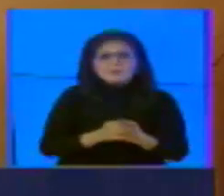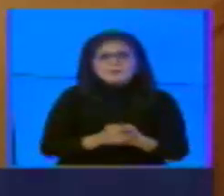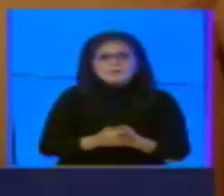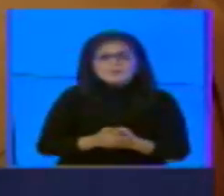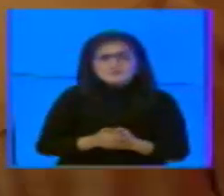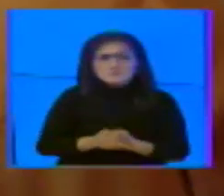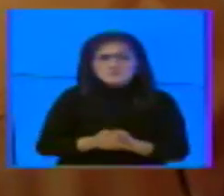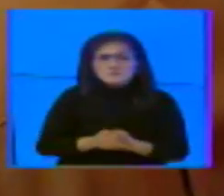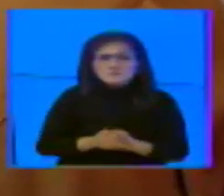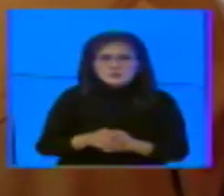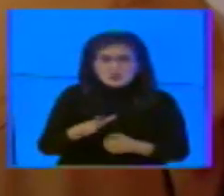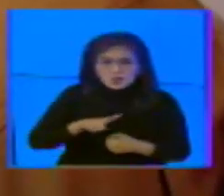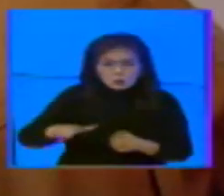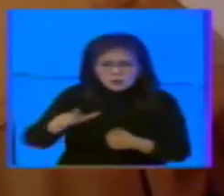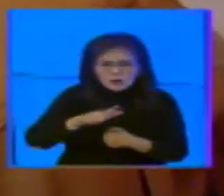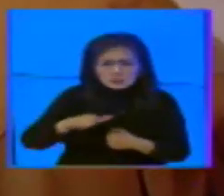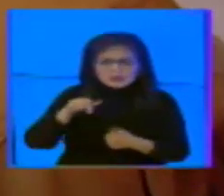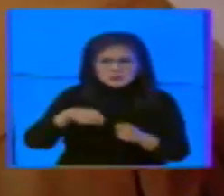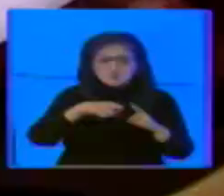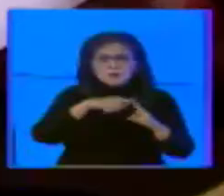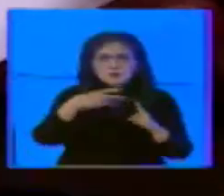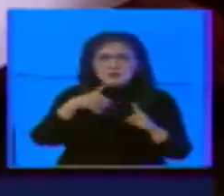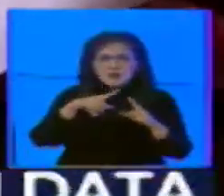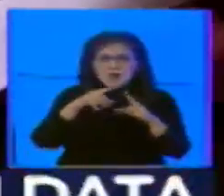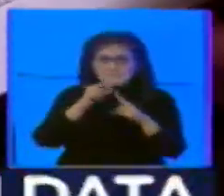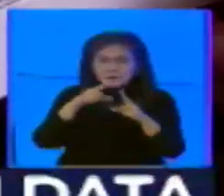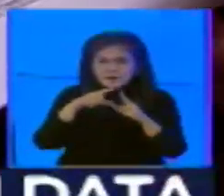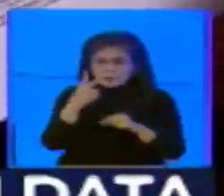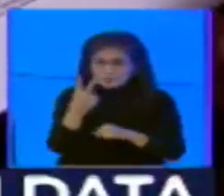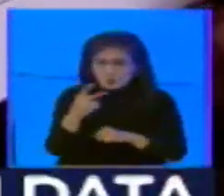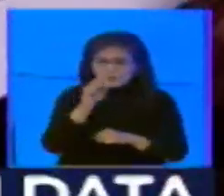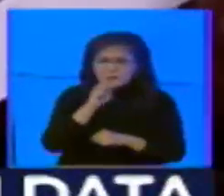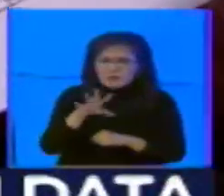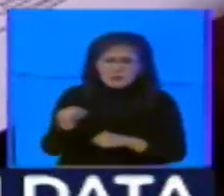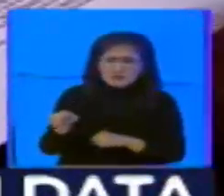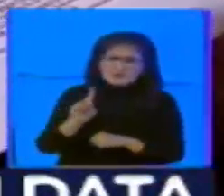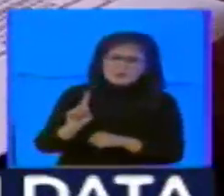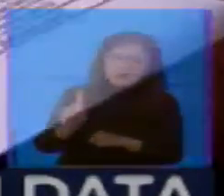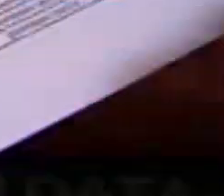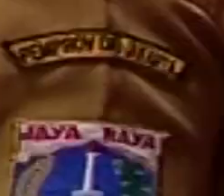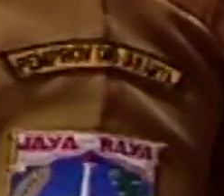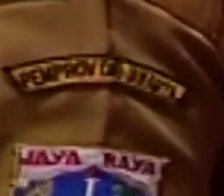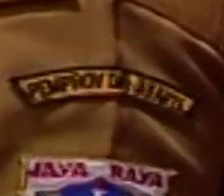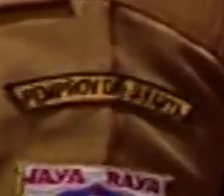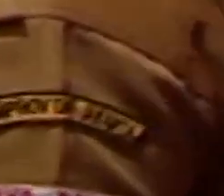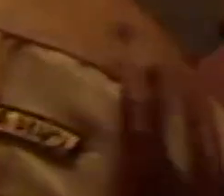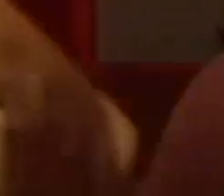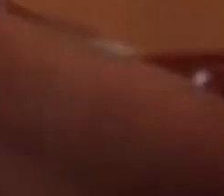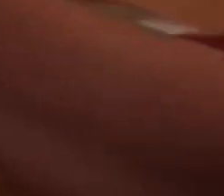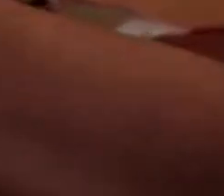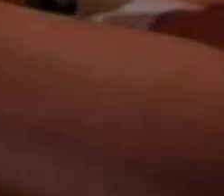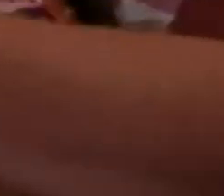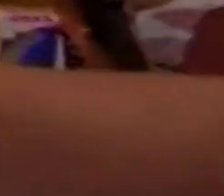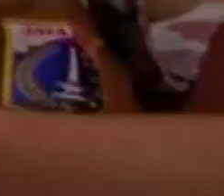pihak Kelurahan Kelapa II membantah ada warga yang tidak mendapatkan bantuan sosial. Hanya saja, kelurahan masih terkendala klarifikasi